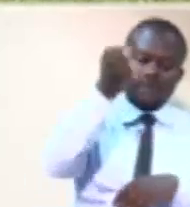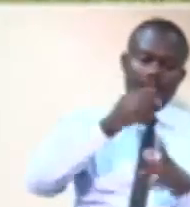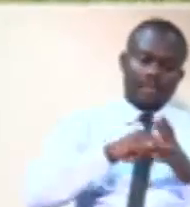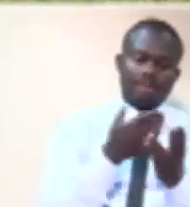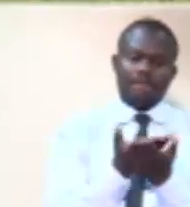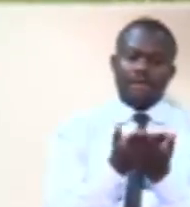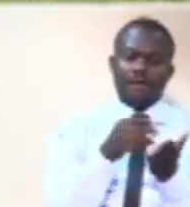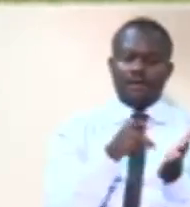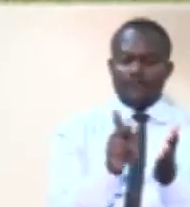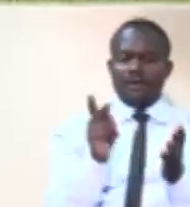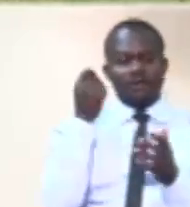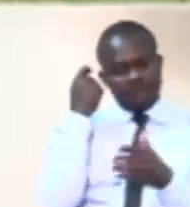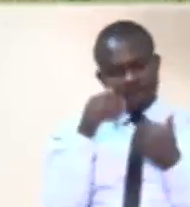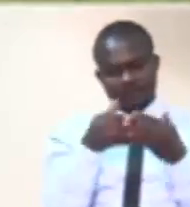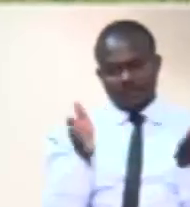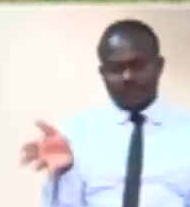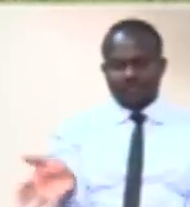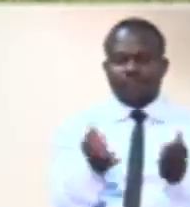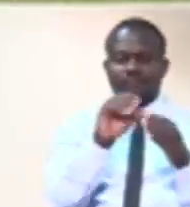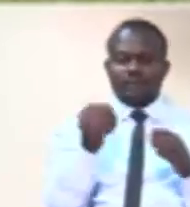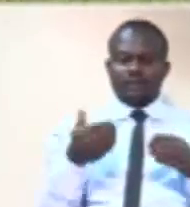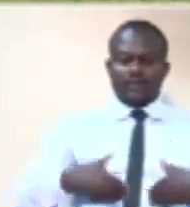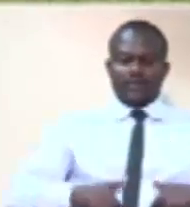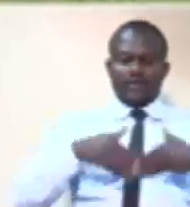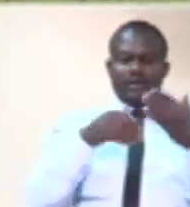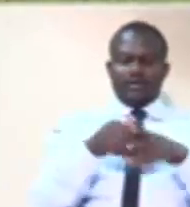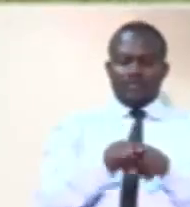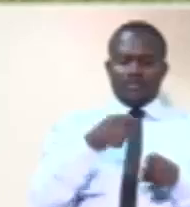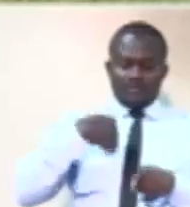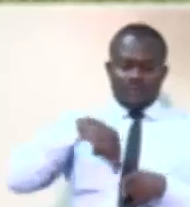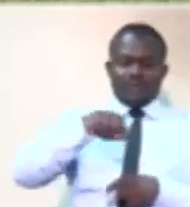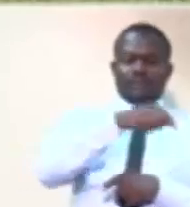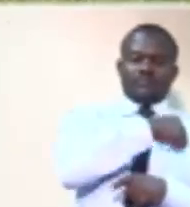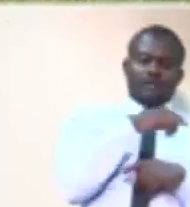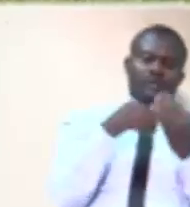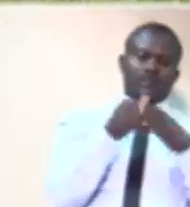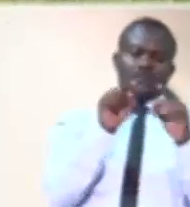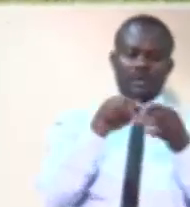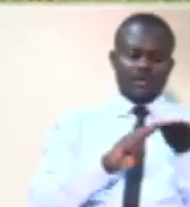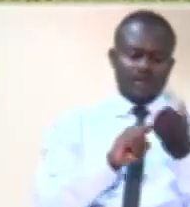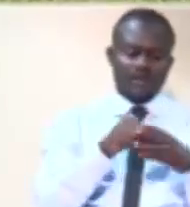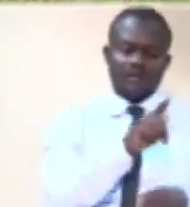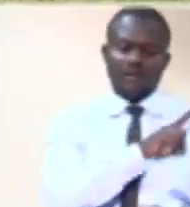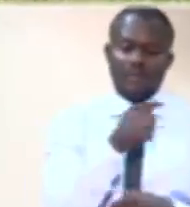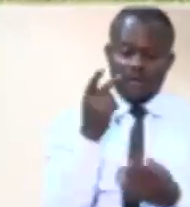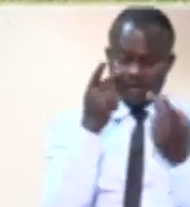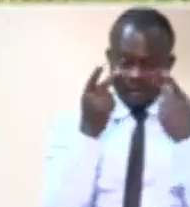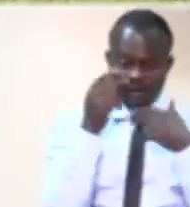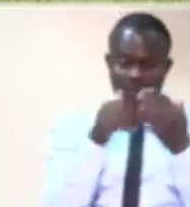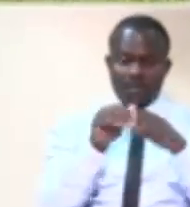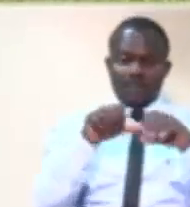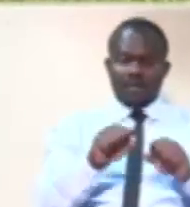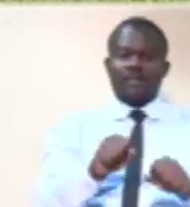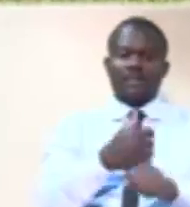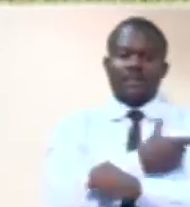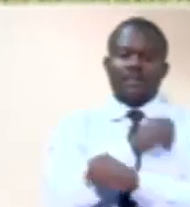kuzishyuzwa n'iki. Soro nashishikariza urundi rubyiruko bagenzi banjye ko baza nyine bagakoresha amahirwe twabonye bagafata